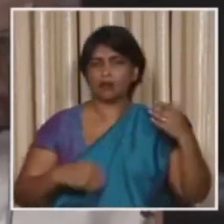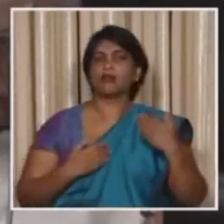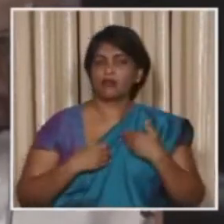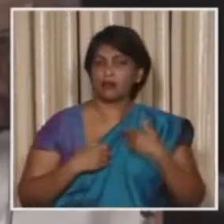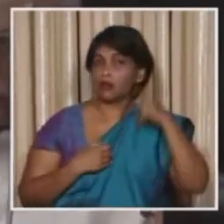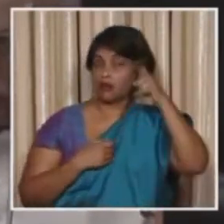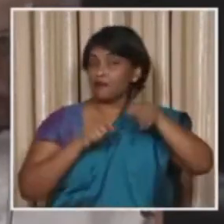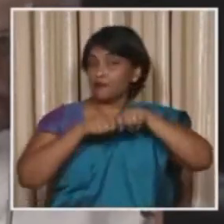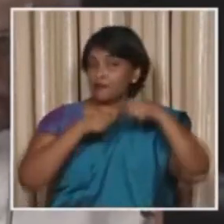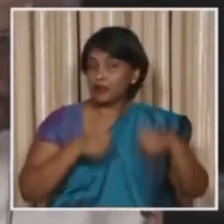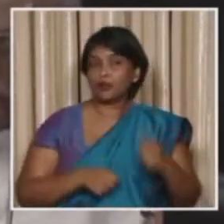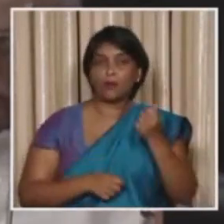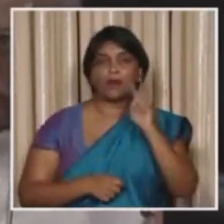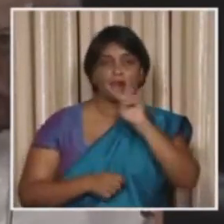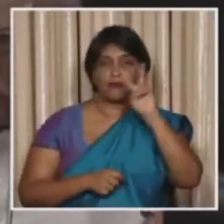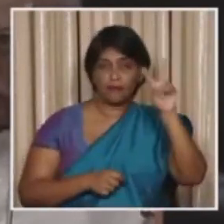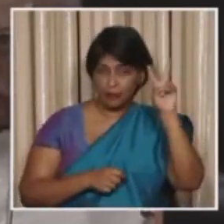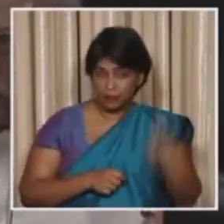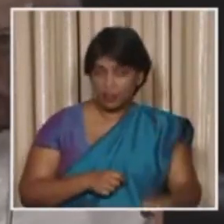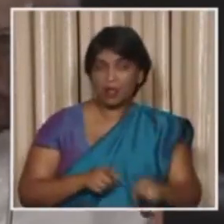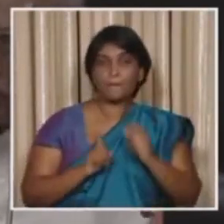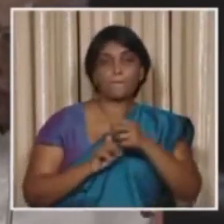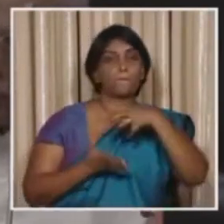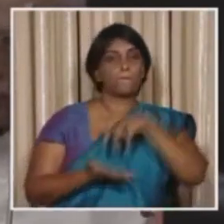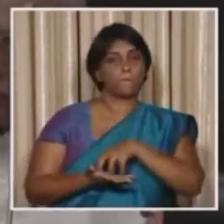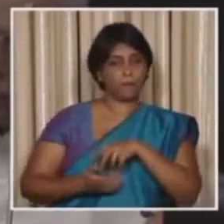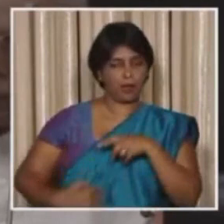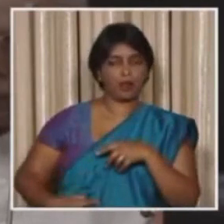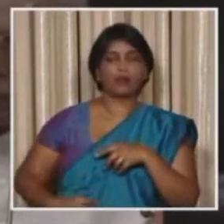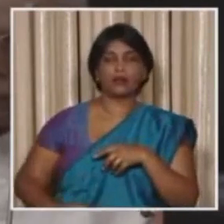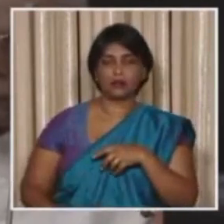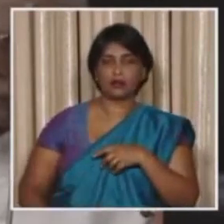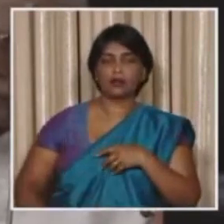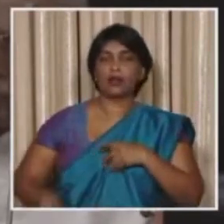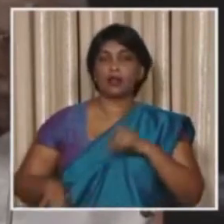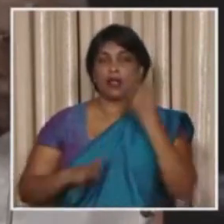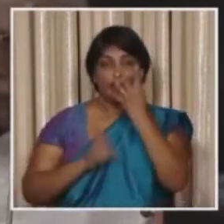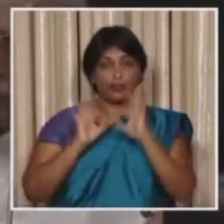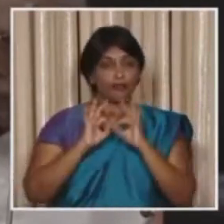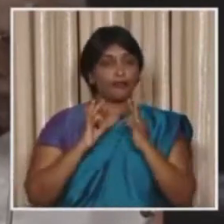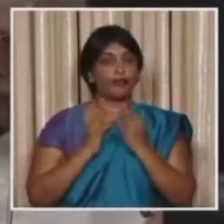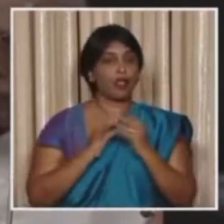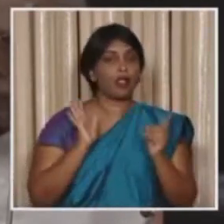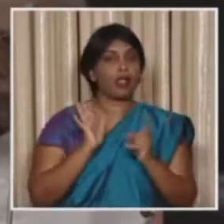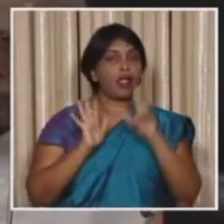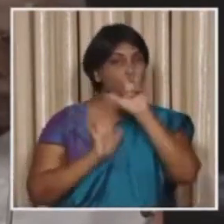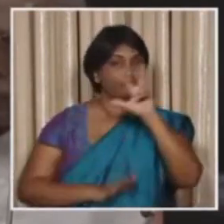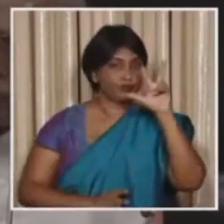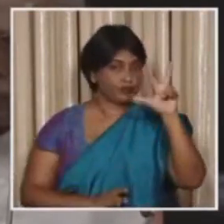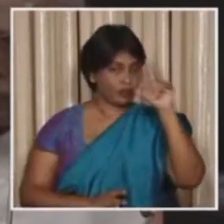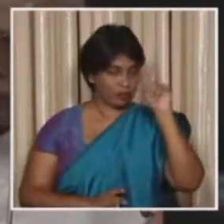ඒ අයට වියදම් කරන්න තියෙන රුපියල් 22000ක් පළාත් සභාව වෙනුවට. හතර දෙනෙක්ගේ පවුලක් නම් රුපියල්